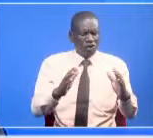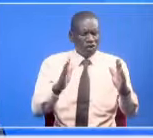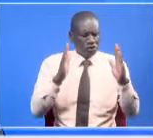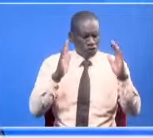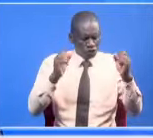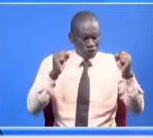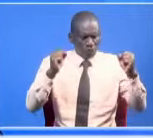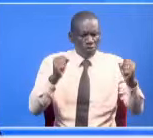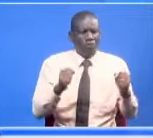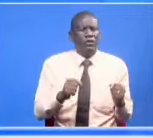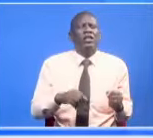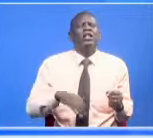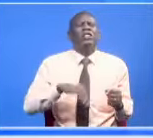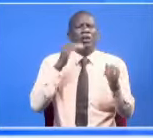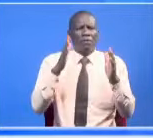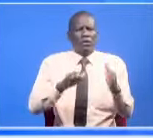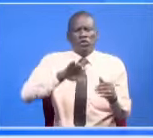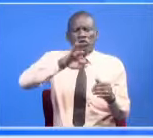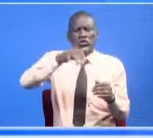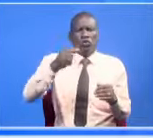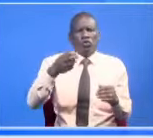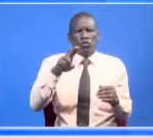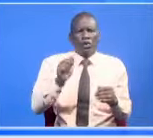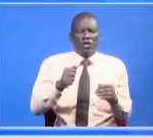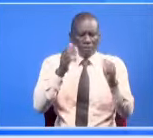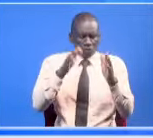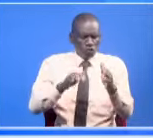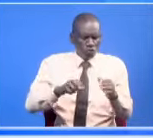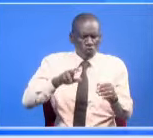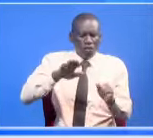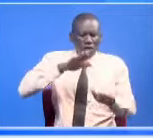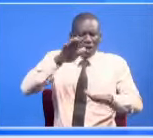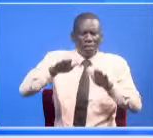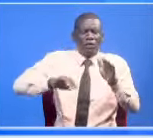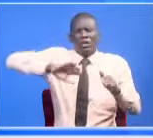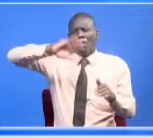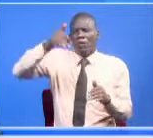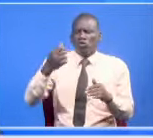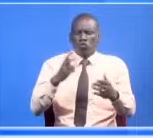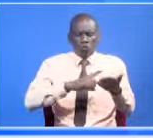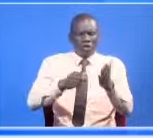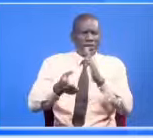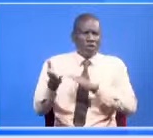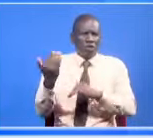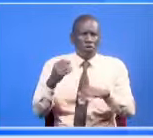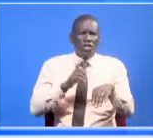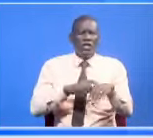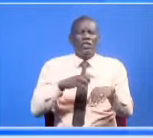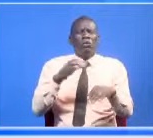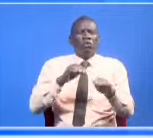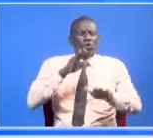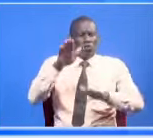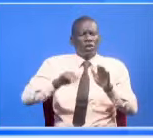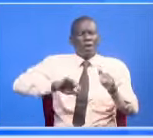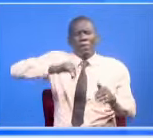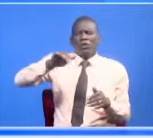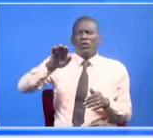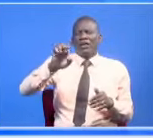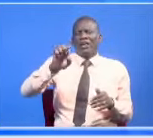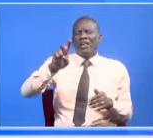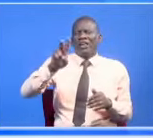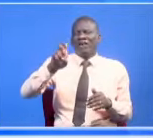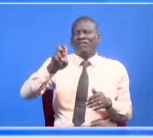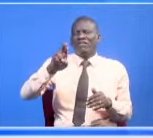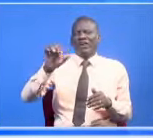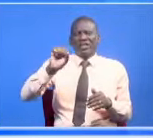Na mtazamaji mwenda zake Joshua Cheruiyot Mpanda Mlima aliyeaga dunia wiki mbili zilizopita akiwa safarini kukwea mlima Everest bila oksijeni